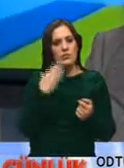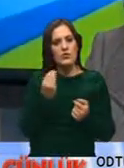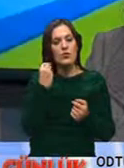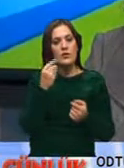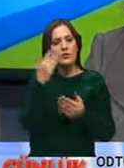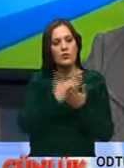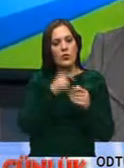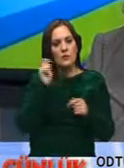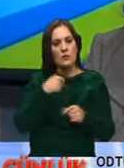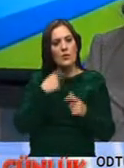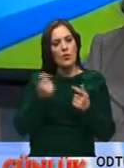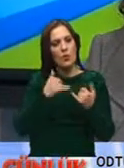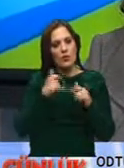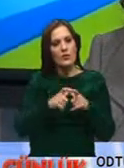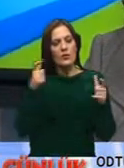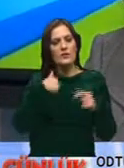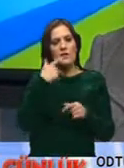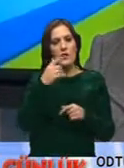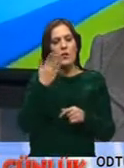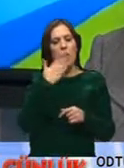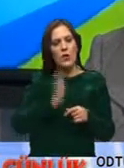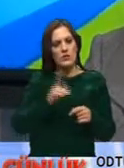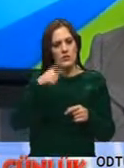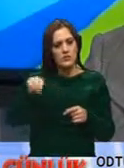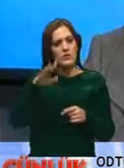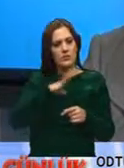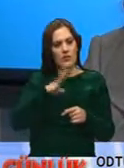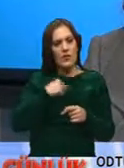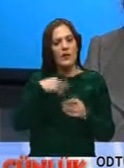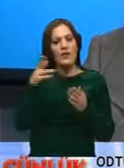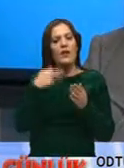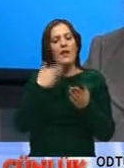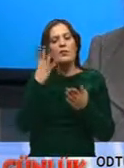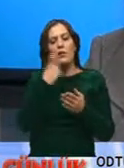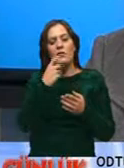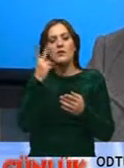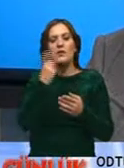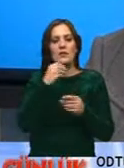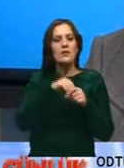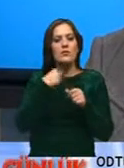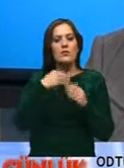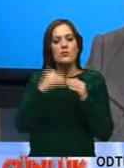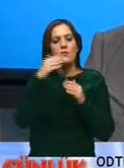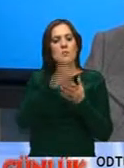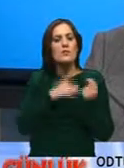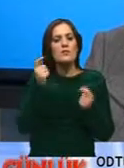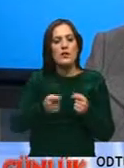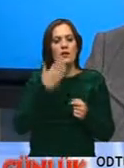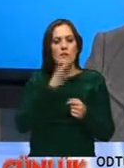iyi programlama yapıp ben oyun geliştireceğim diyen öğrenciler de var. İlle de lisans mezuniyeti ya da yüksek lisans mezuniyeti gerektirmiyor.